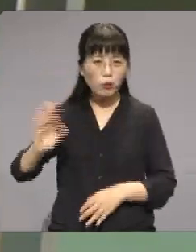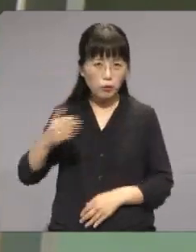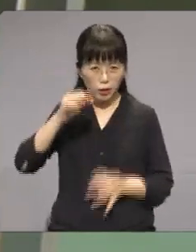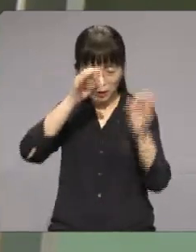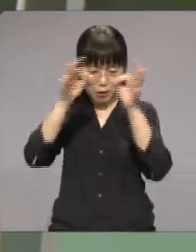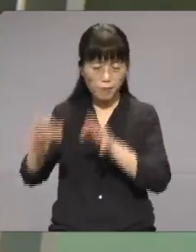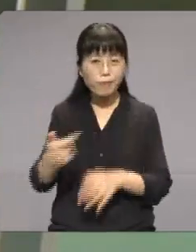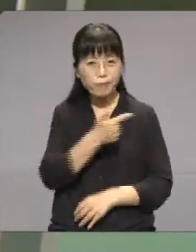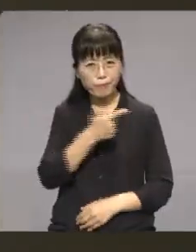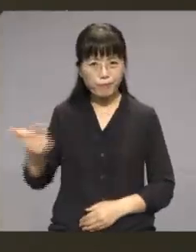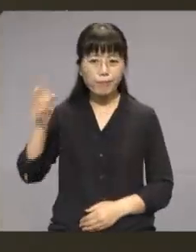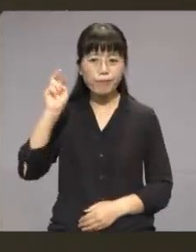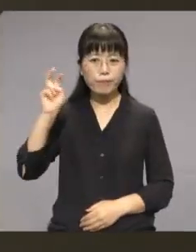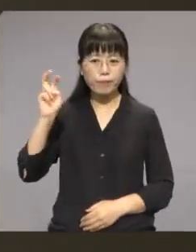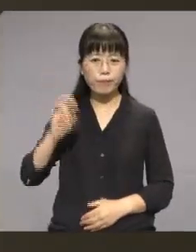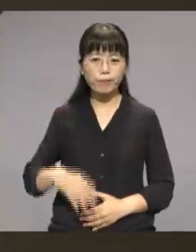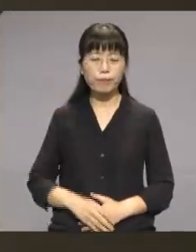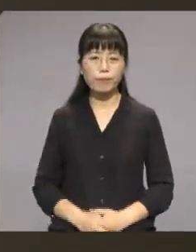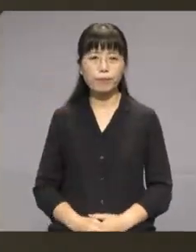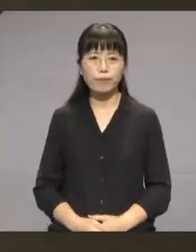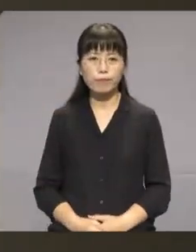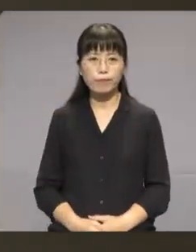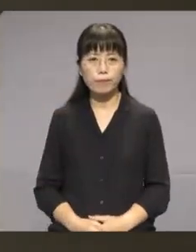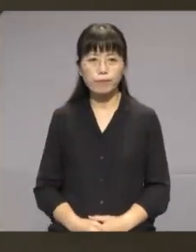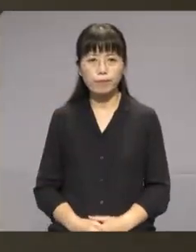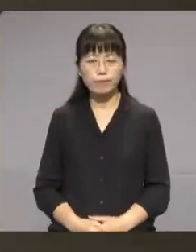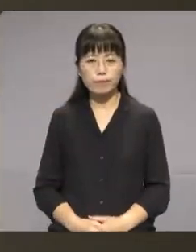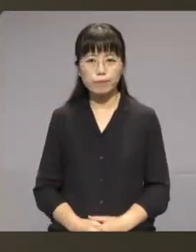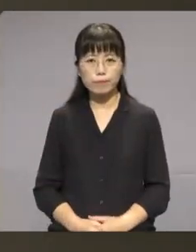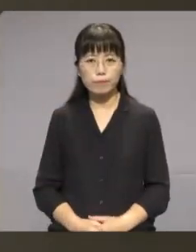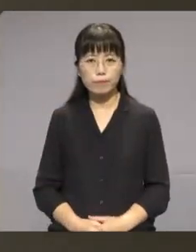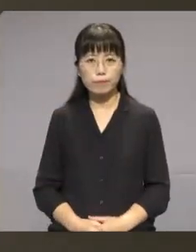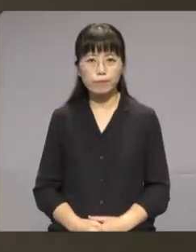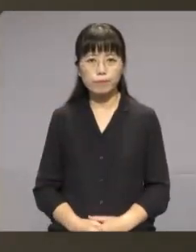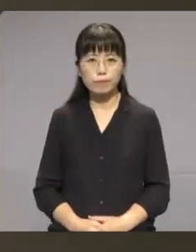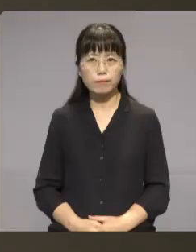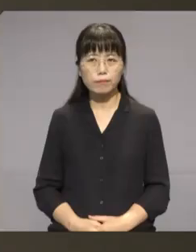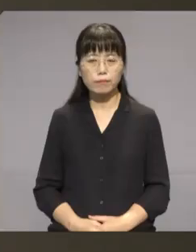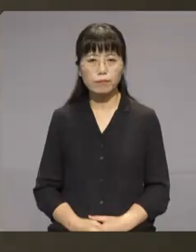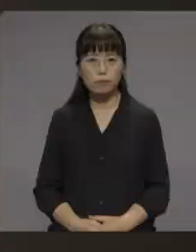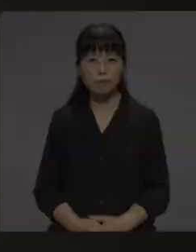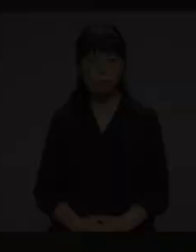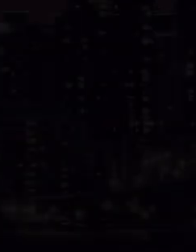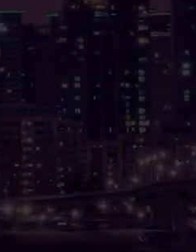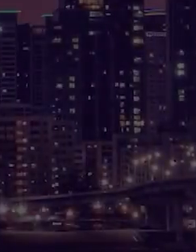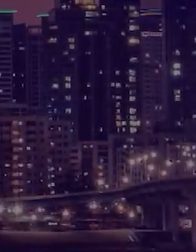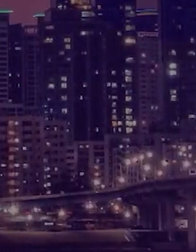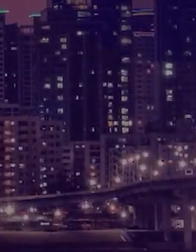하락폭이 커진 것으로 나타났습니다. OBS 뉴스 유성훈입니다.